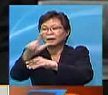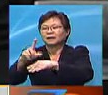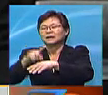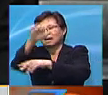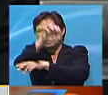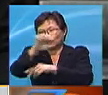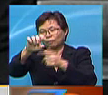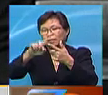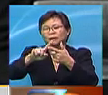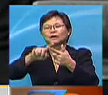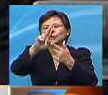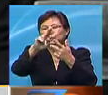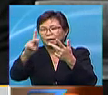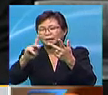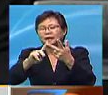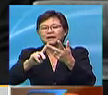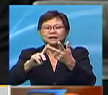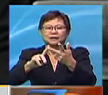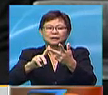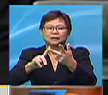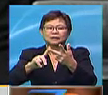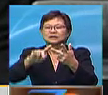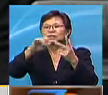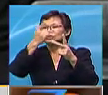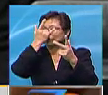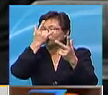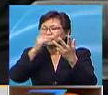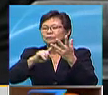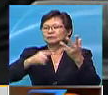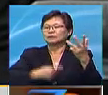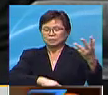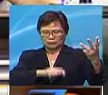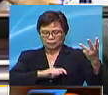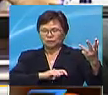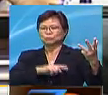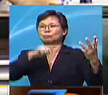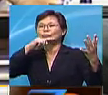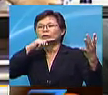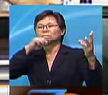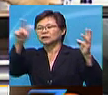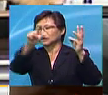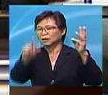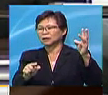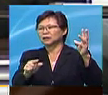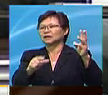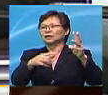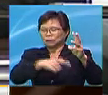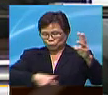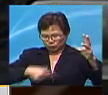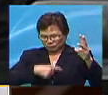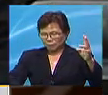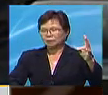Eropa iaitu United Kingdom Jerman sepanyol Rusia Itali Switzerland dan